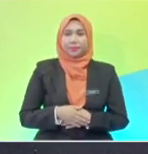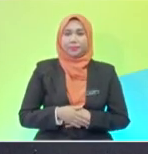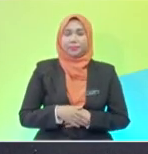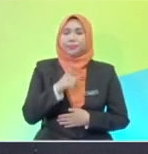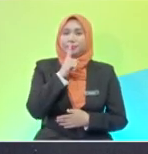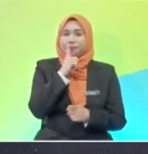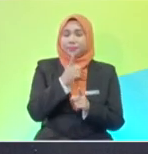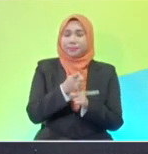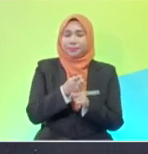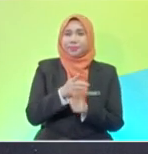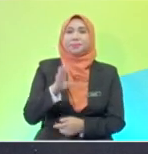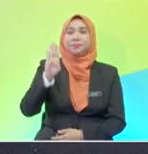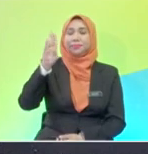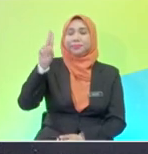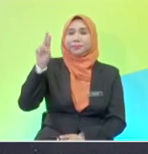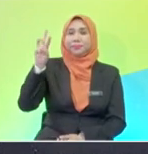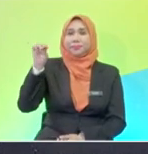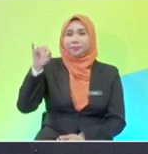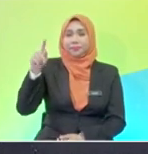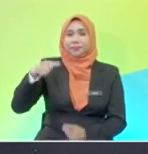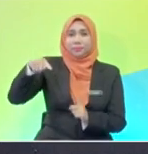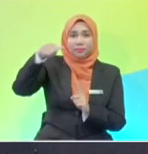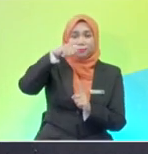yang mengelilingi matahari